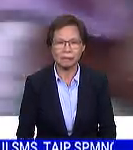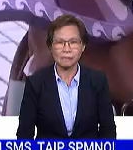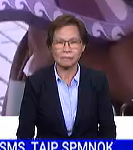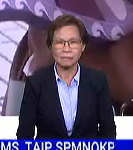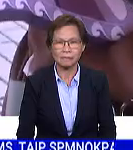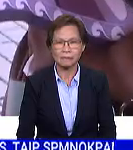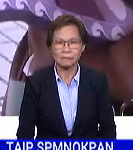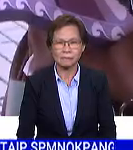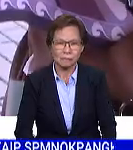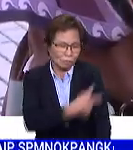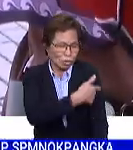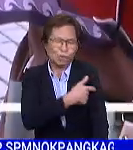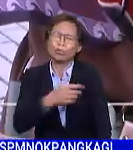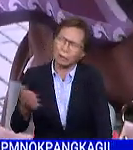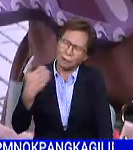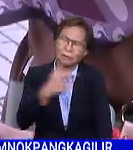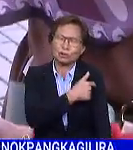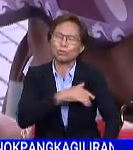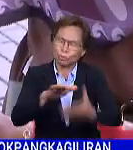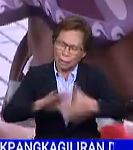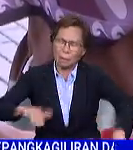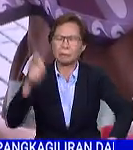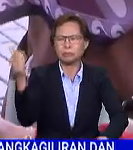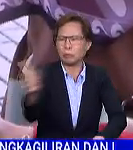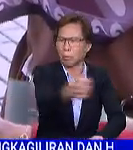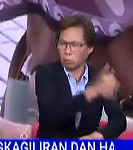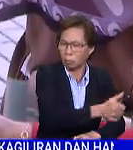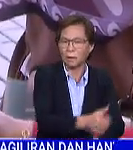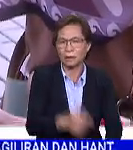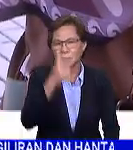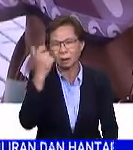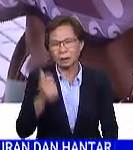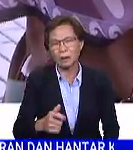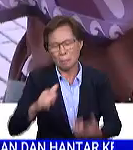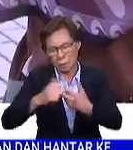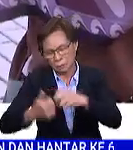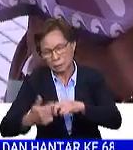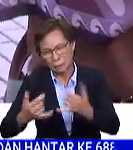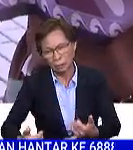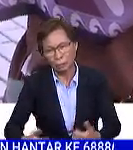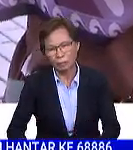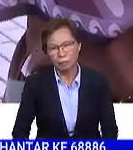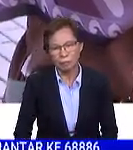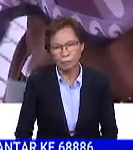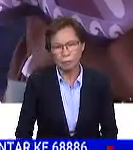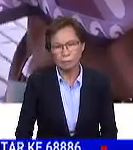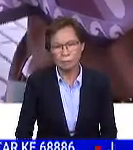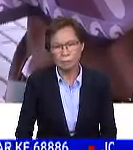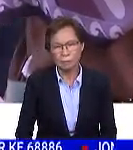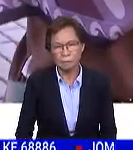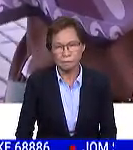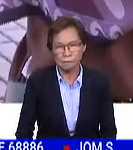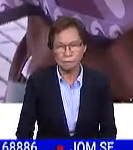Tak takut. Jadi elok cucuk lah nak menyelamatkan diri kan. Kenapa masalahnya? Kalau susahnya susah